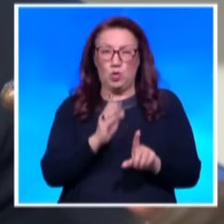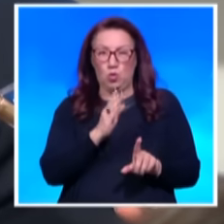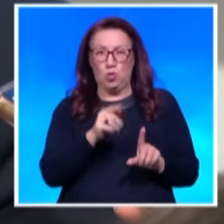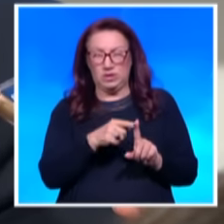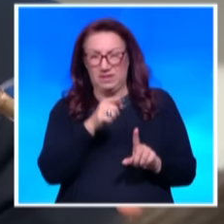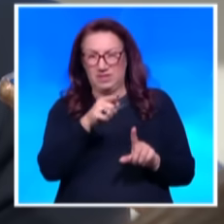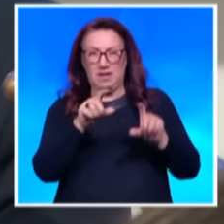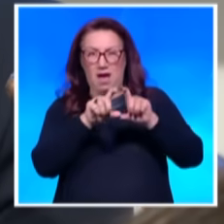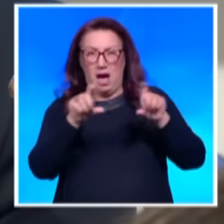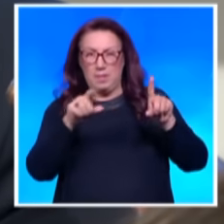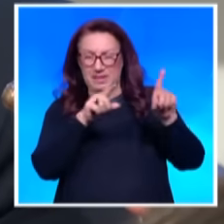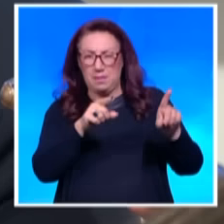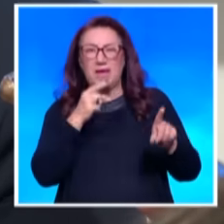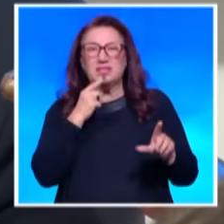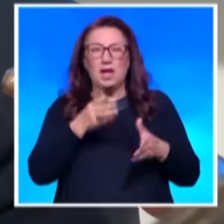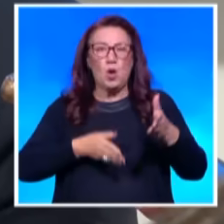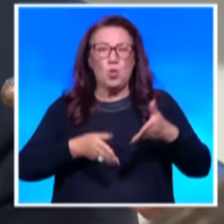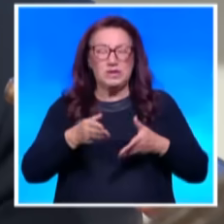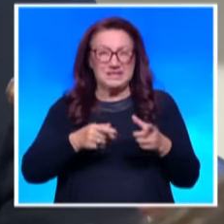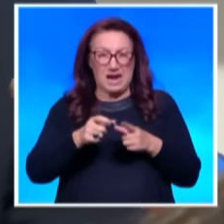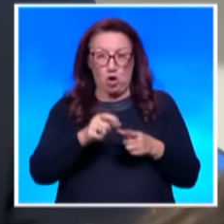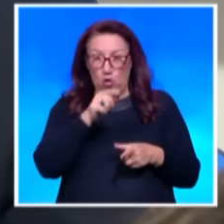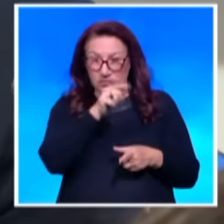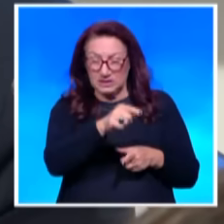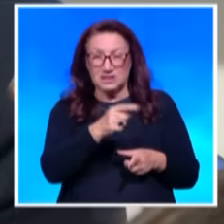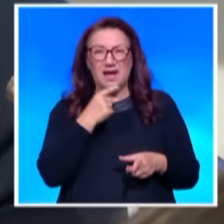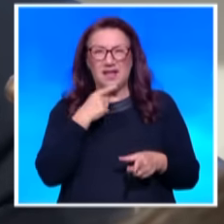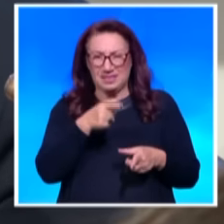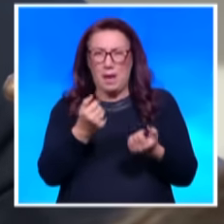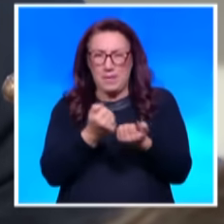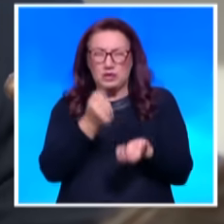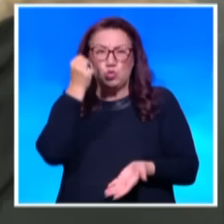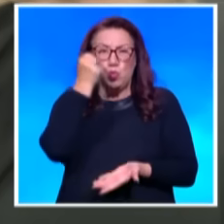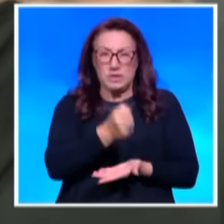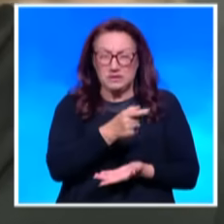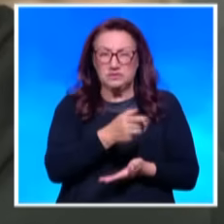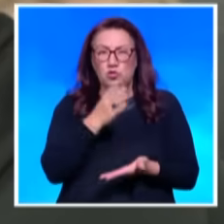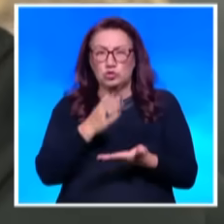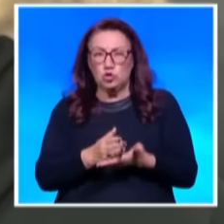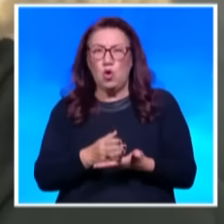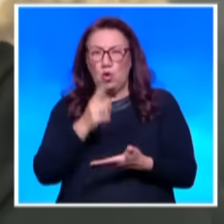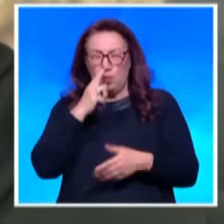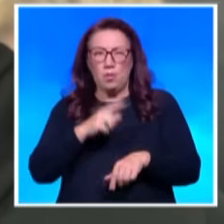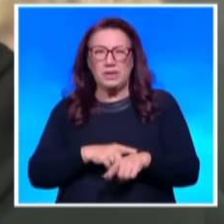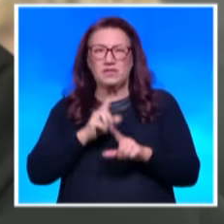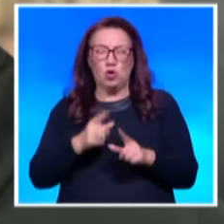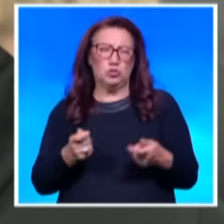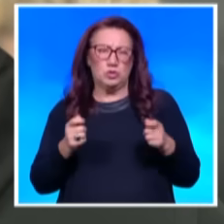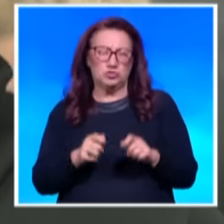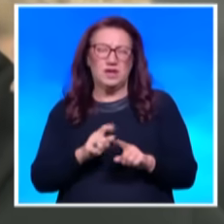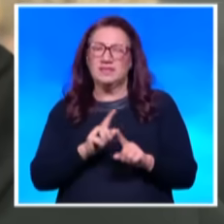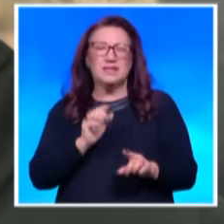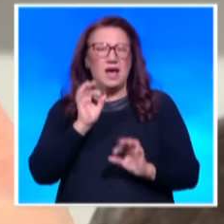процесният апартамент на улица Раковска, до момента, в който са приключили. Не е дал обяснение,